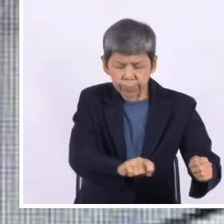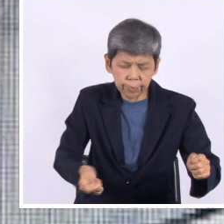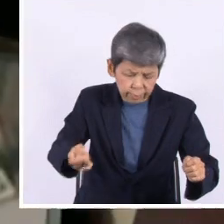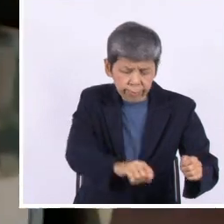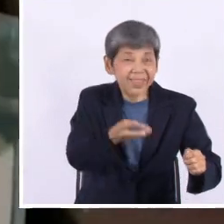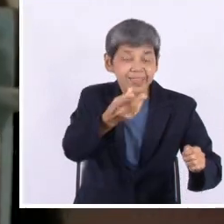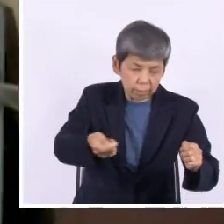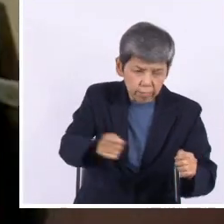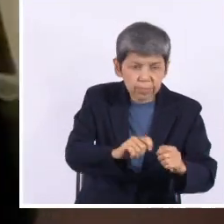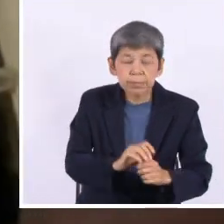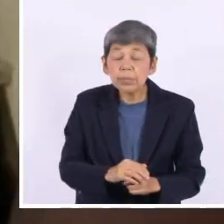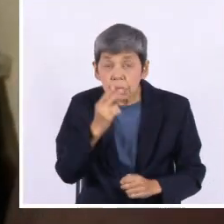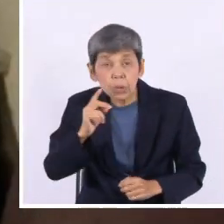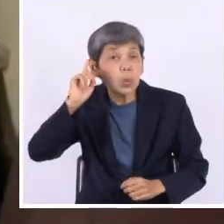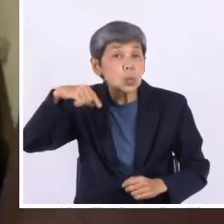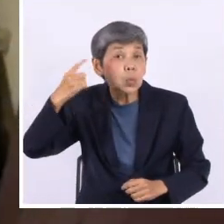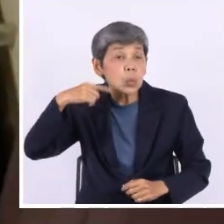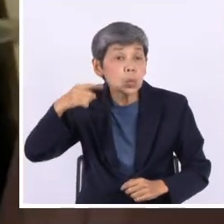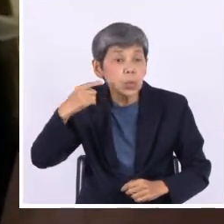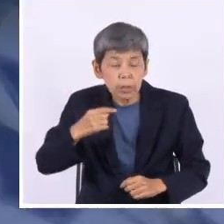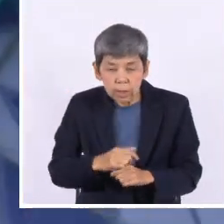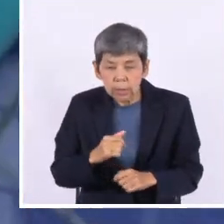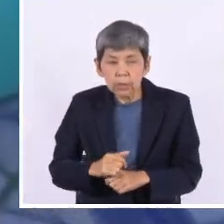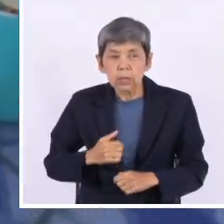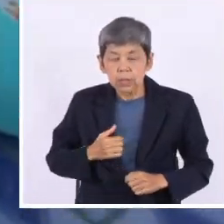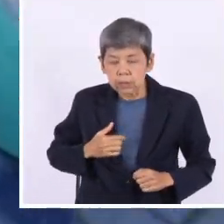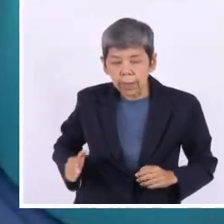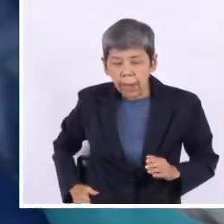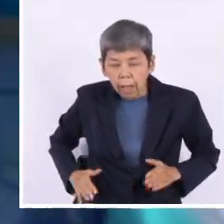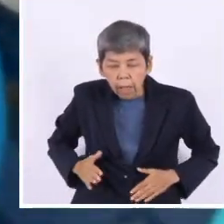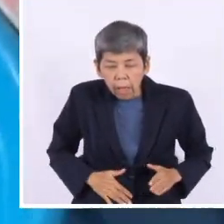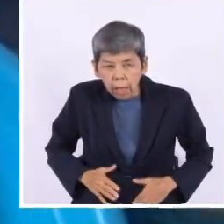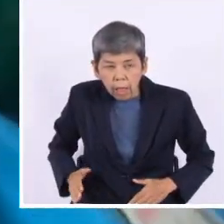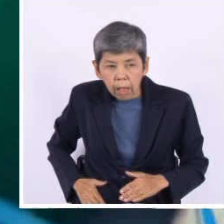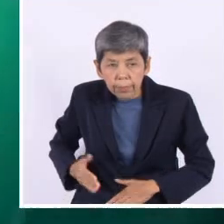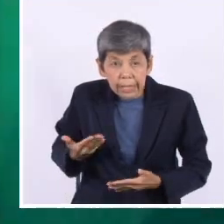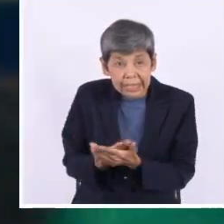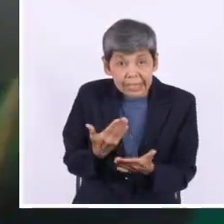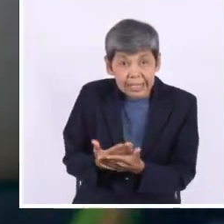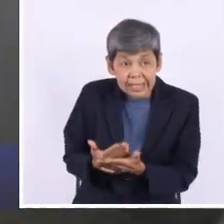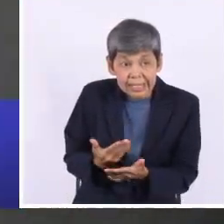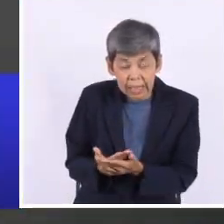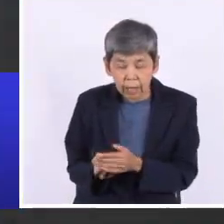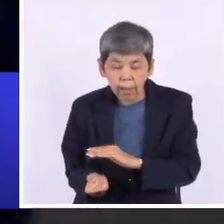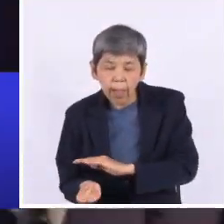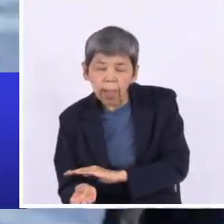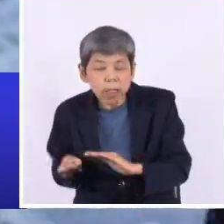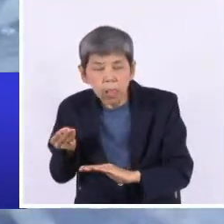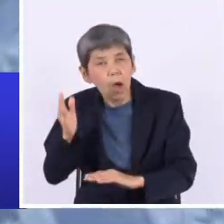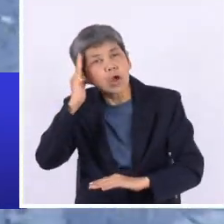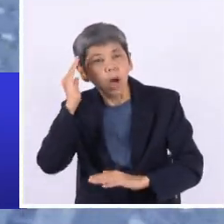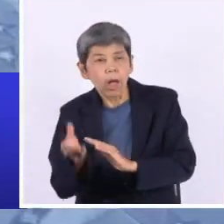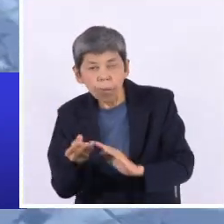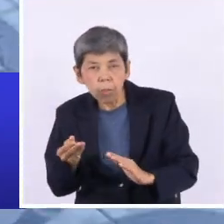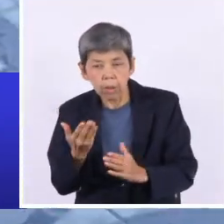ให้ค่ะสักพักหญิงสาวคนนี้มาลูบมาคลำขาคุณยายแล้วก็เอาเงินที่อยู่ใต้เตียงเนี่ยเอาไปเลยค่ะก